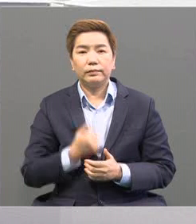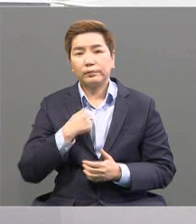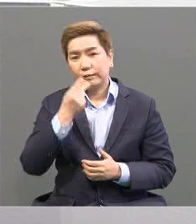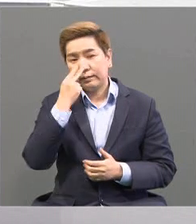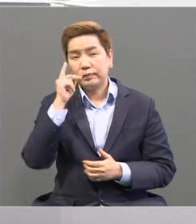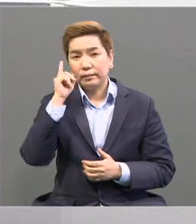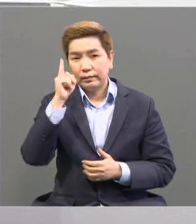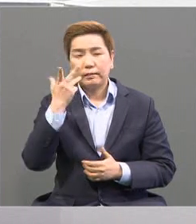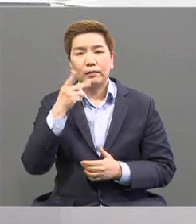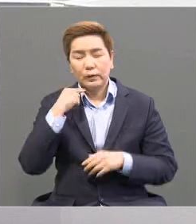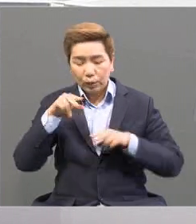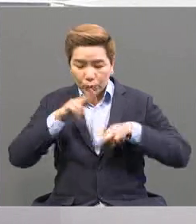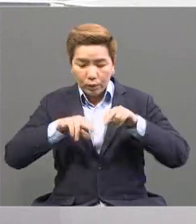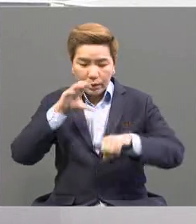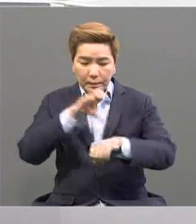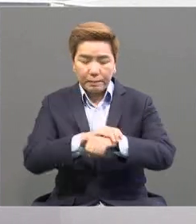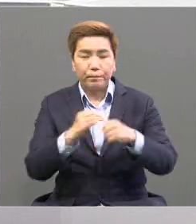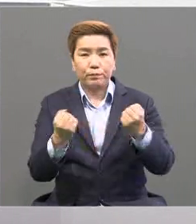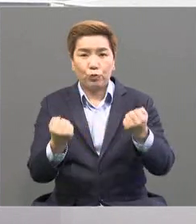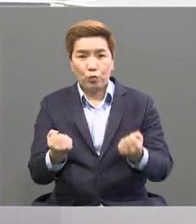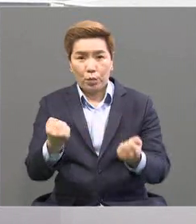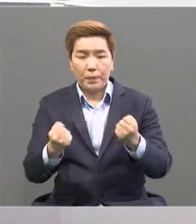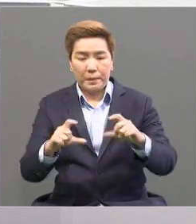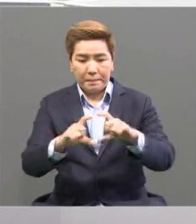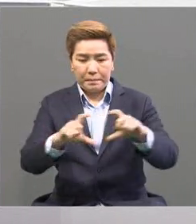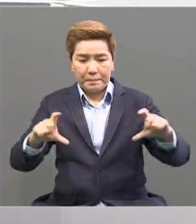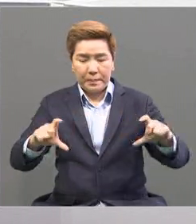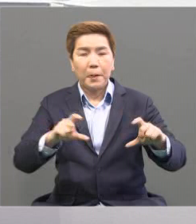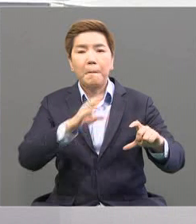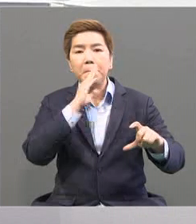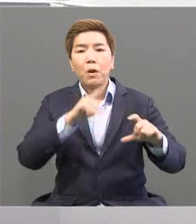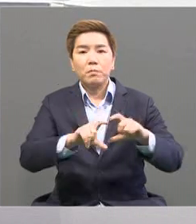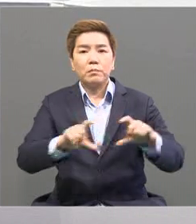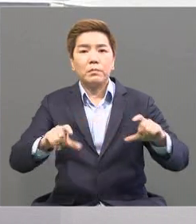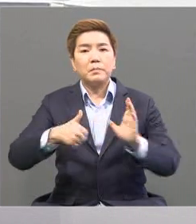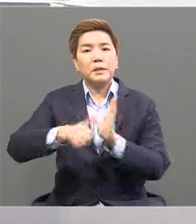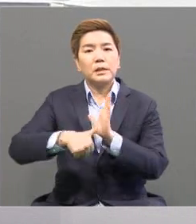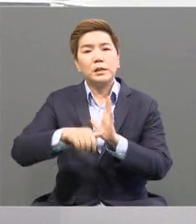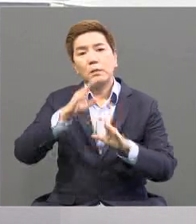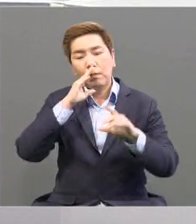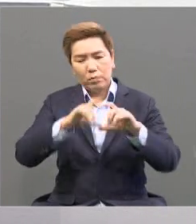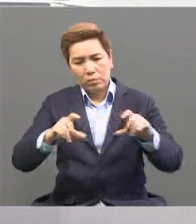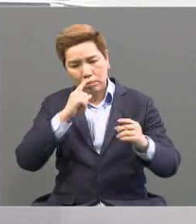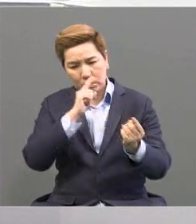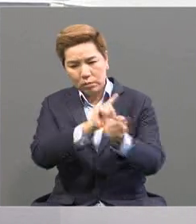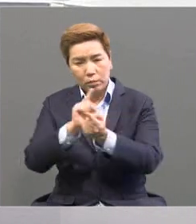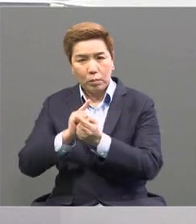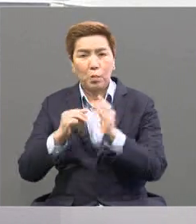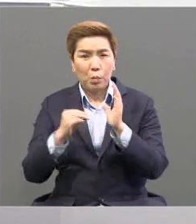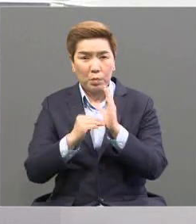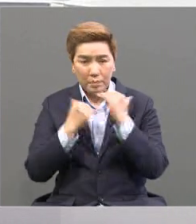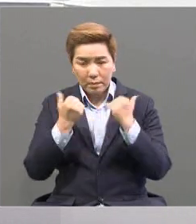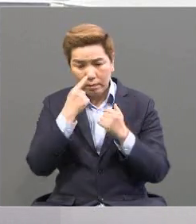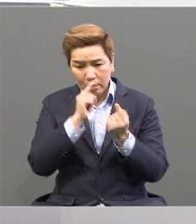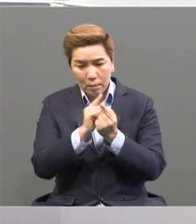มาดูกันอีกเรื่องนะคะเรื่องการกวดขันจับกลุ่มรถยนต์ที่ใช้ป้ายทะเบียนปลอมนะคะป้ายภาษีปลอมแล้วก็อาชญากรรมในเขตทางหลวงด้วย